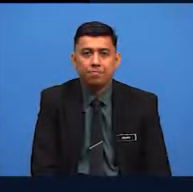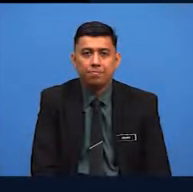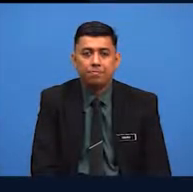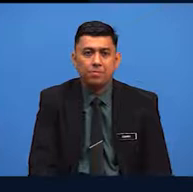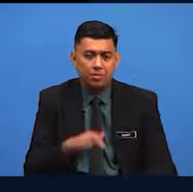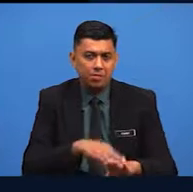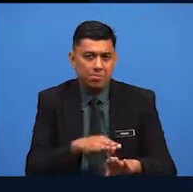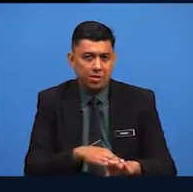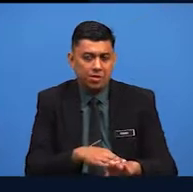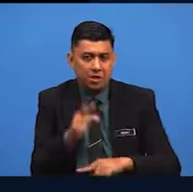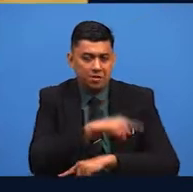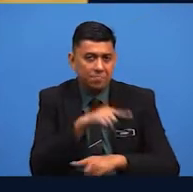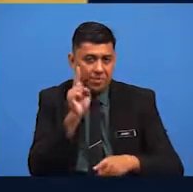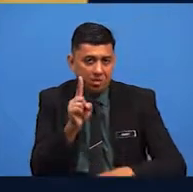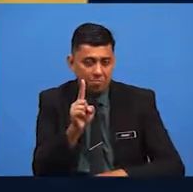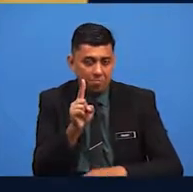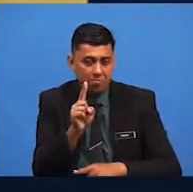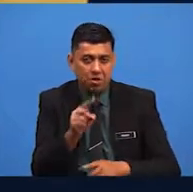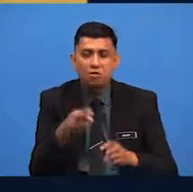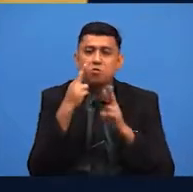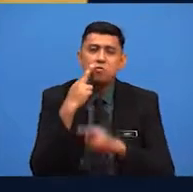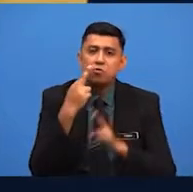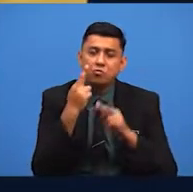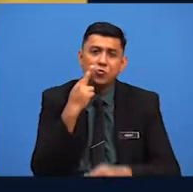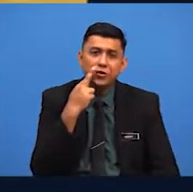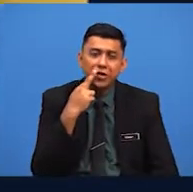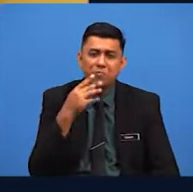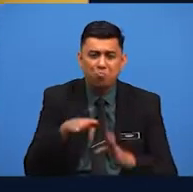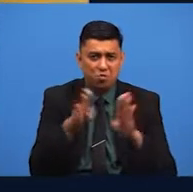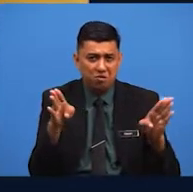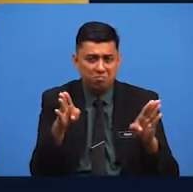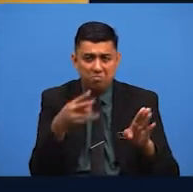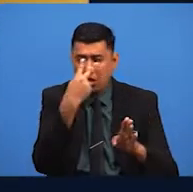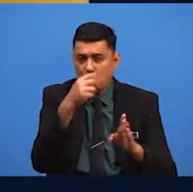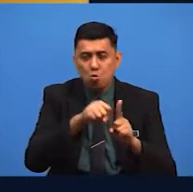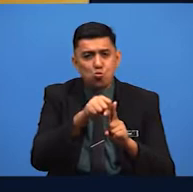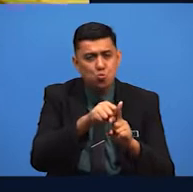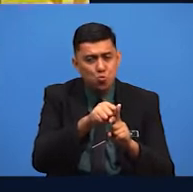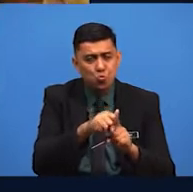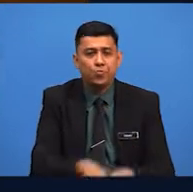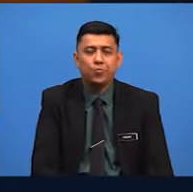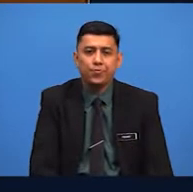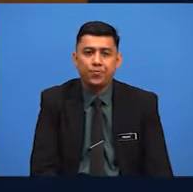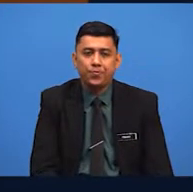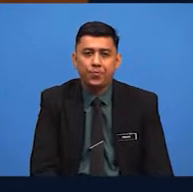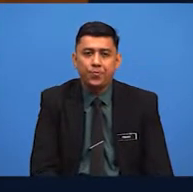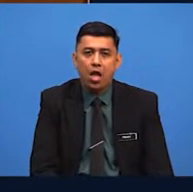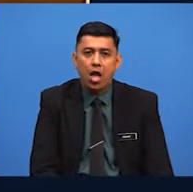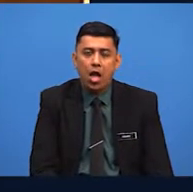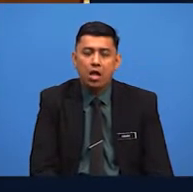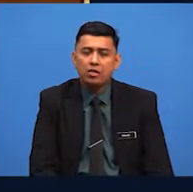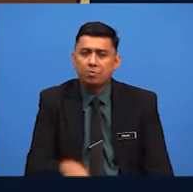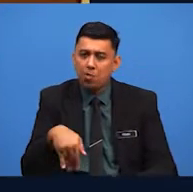Pada hari pertama restoran dibuka, seboleh-bolehnya periksa suhu badan pelanggan sebelum dia dibenarkan masuk ke